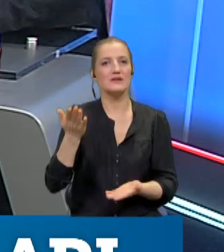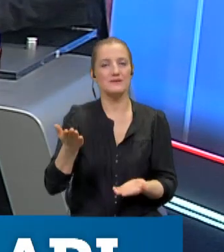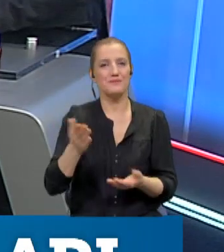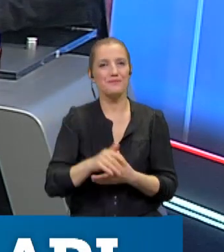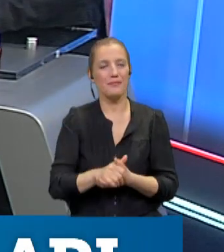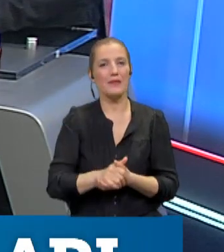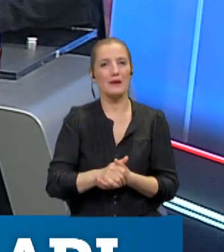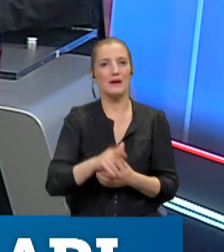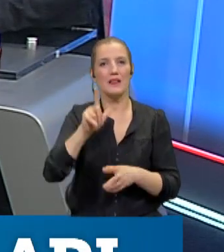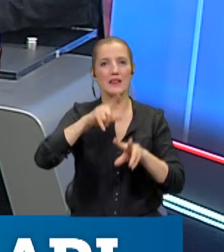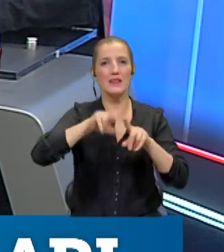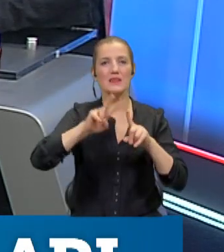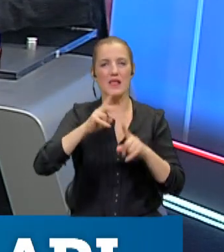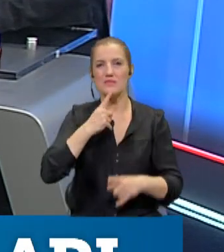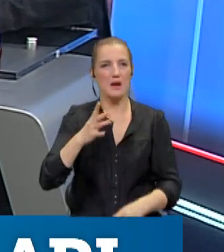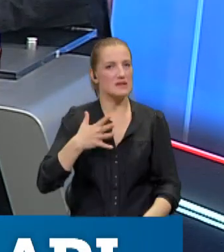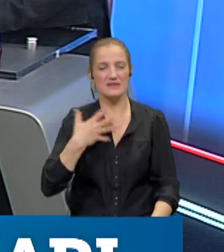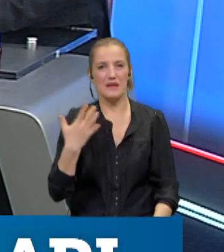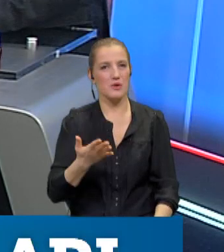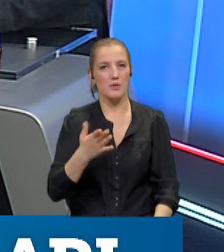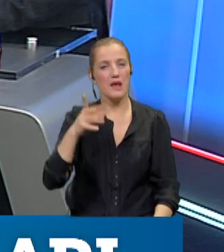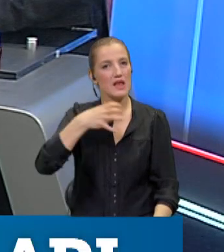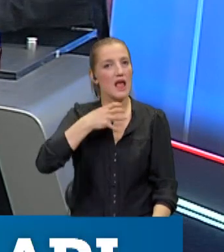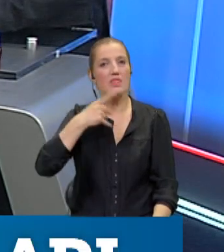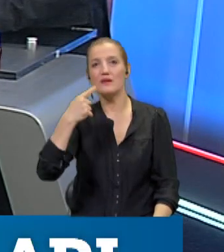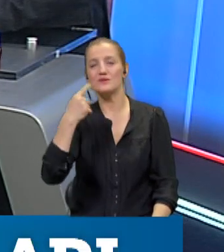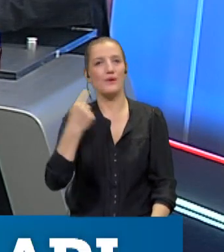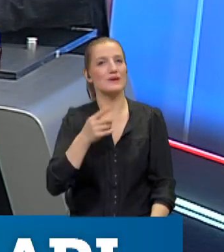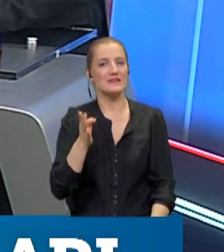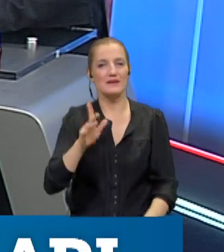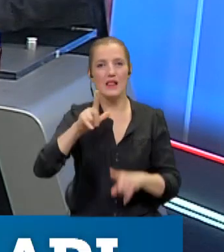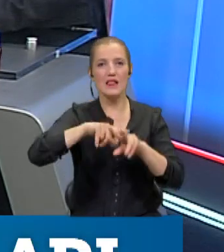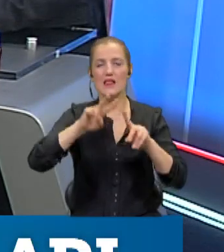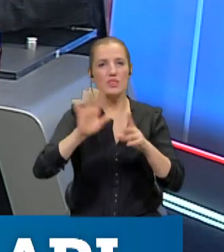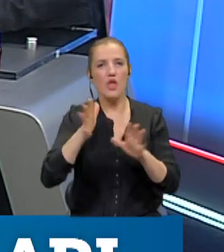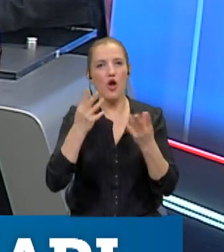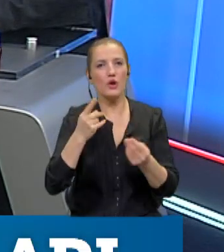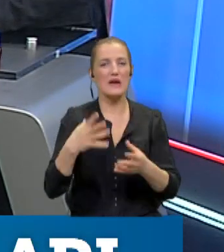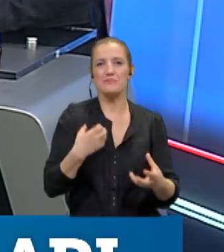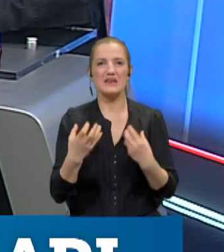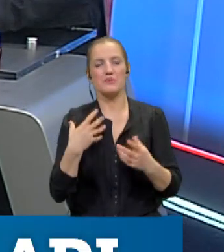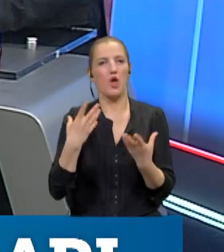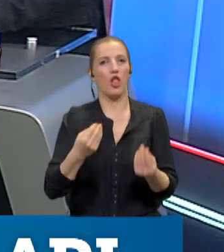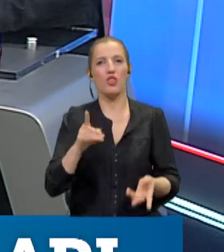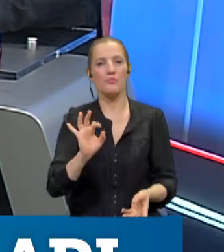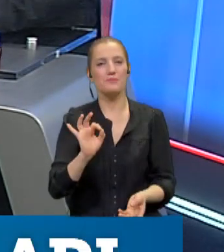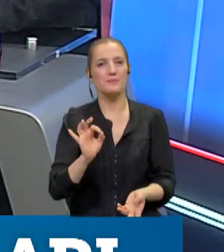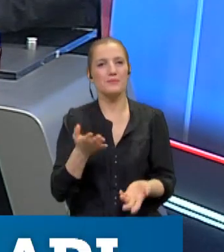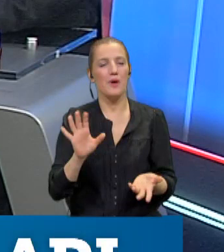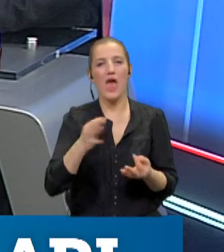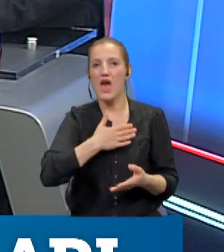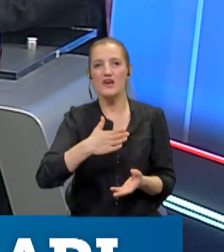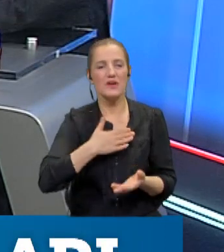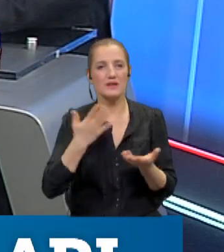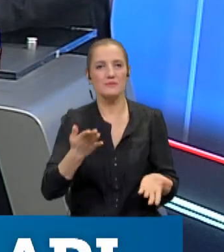bakalım programda demiyorum ama kendisi dedi içinde kullanmak zorunda kaldık lan Ne oluyor böyle kıpır kıpır oldu böyle zaten baksana